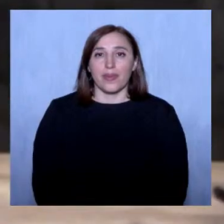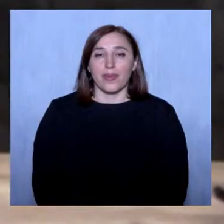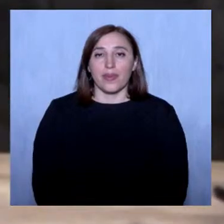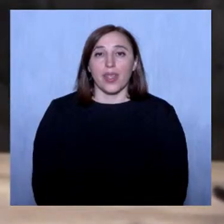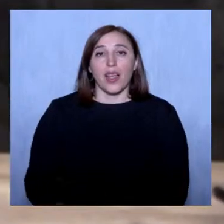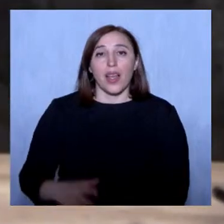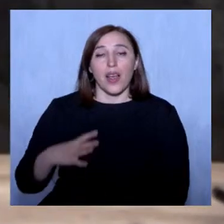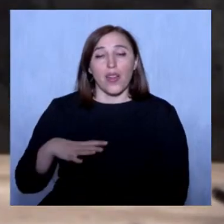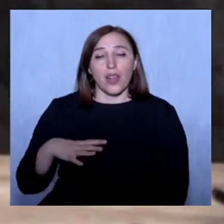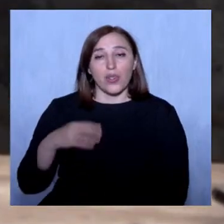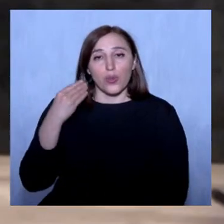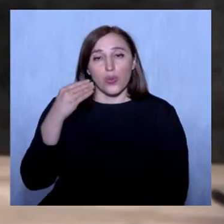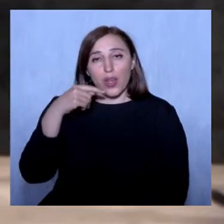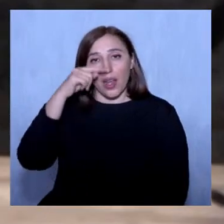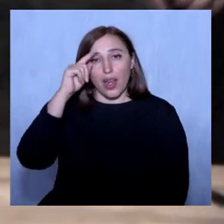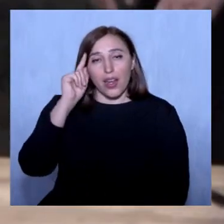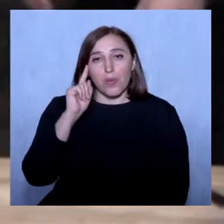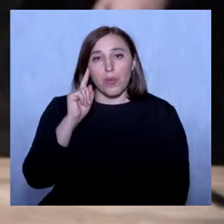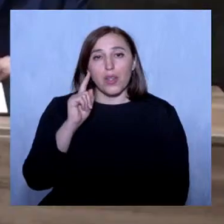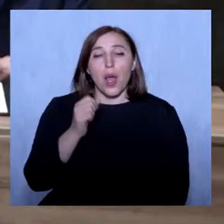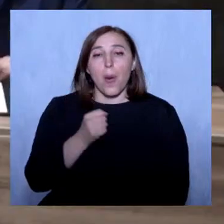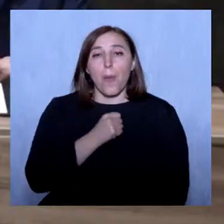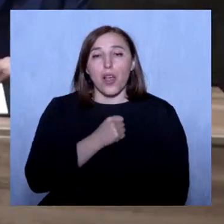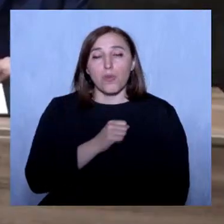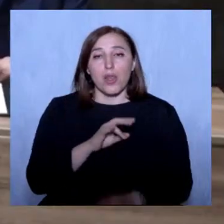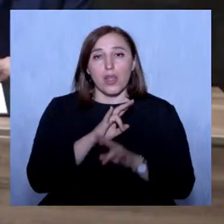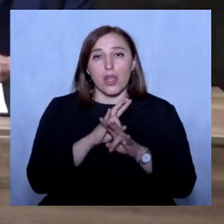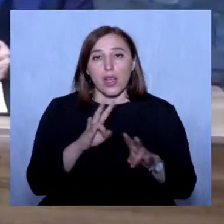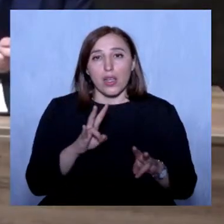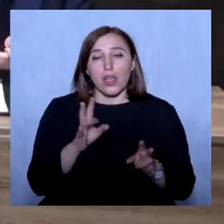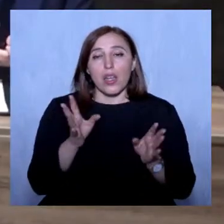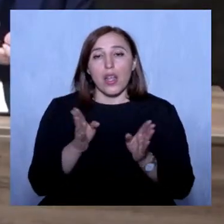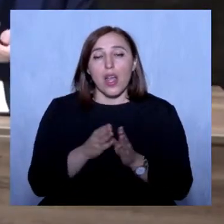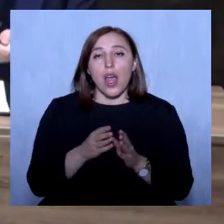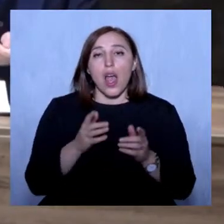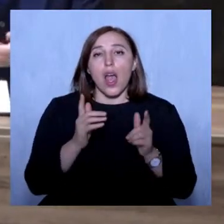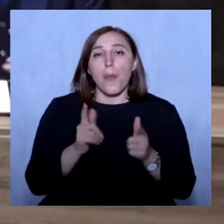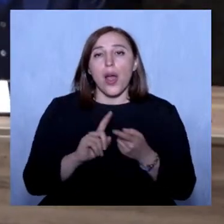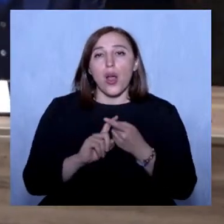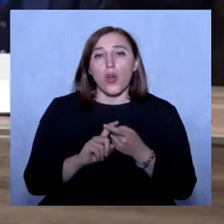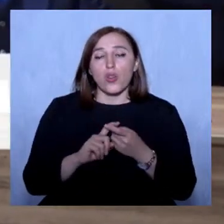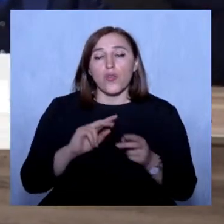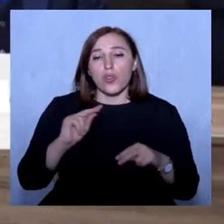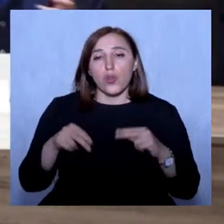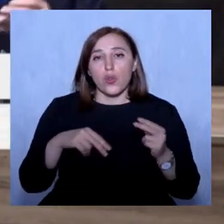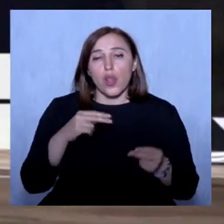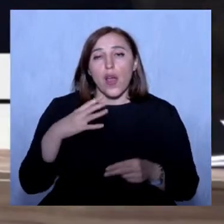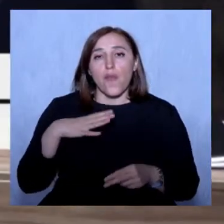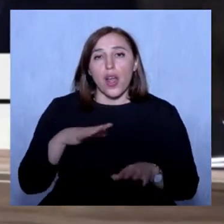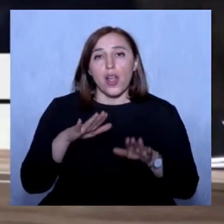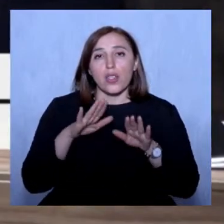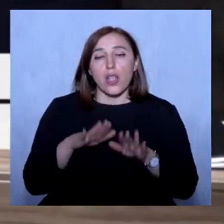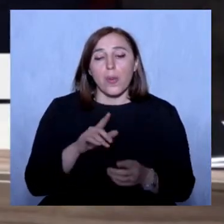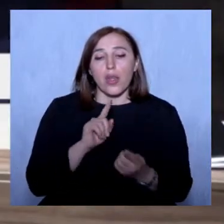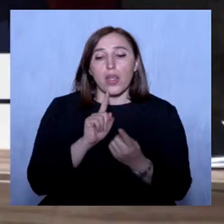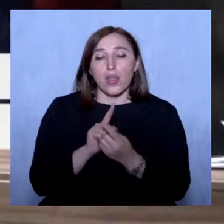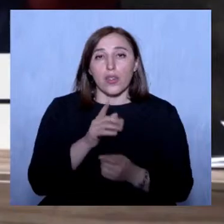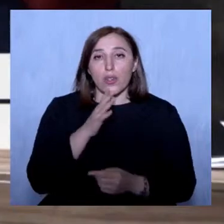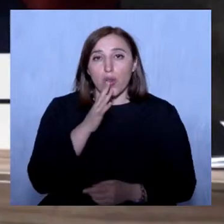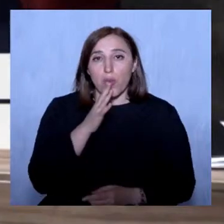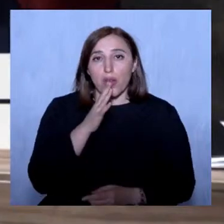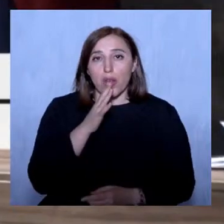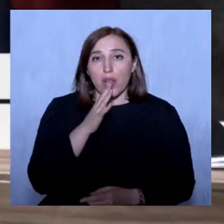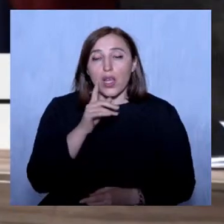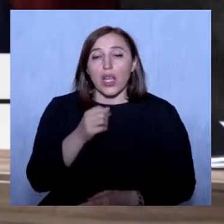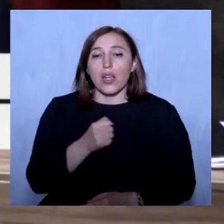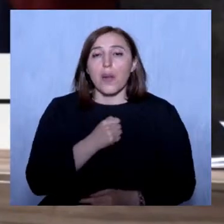Վրաստանի թուրկյայի և ադրբեջանի պաշտվանության նախարարները համագործակցության համաձայնագիր են ստորագրել Վրաստանում կայացած հանդիպման ժամանակ։